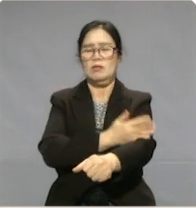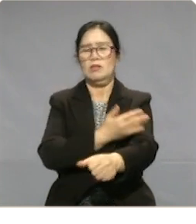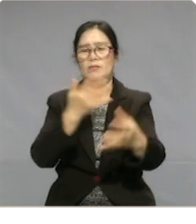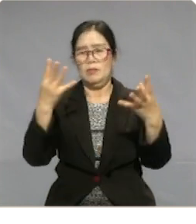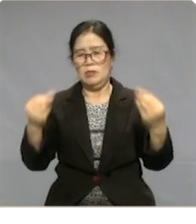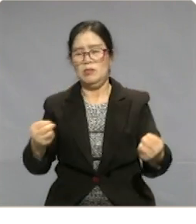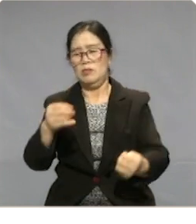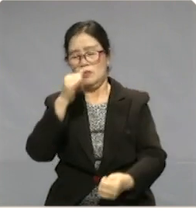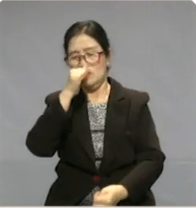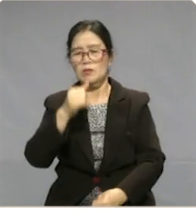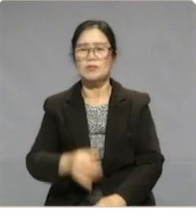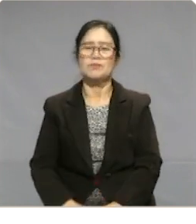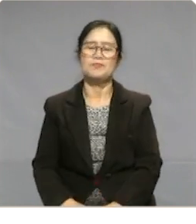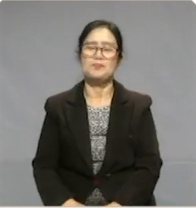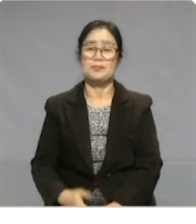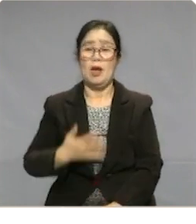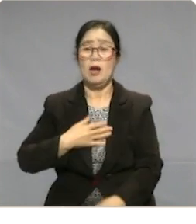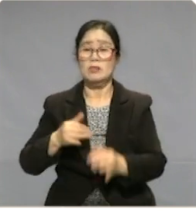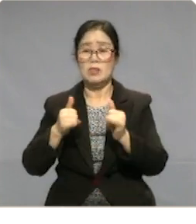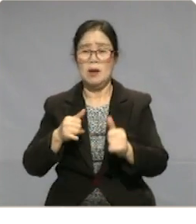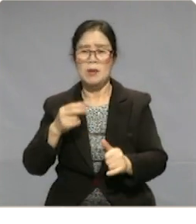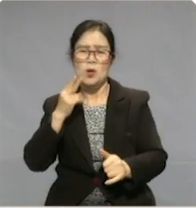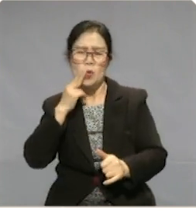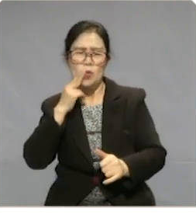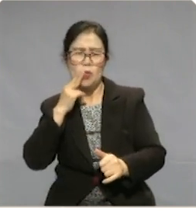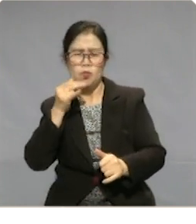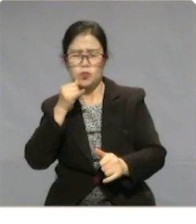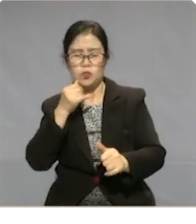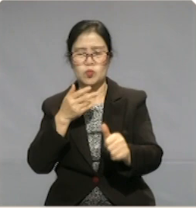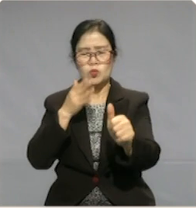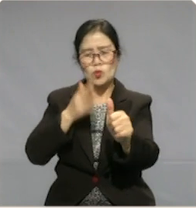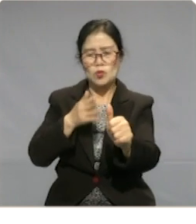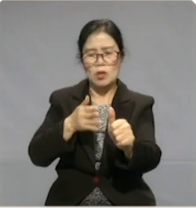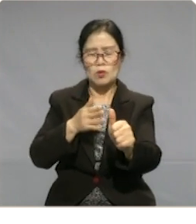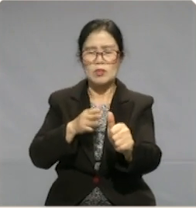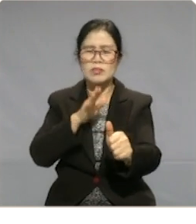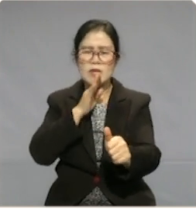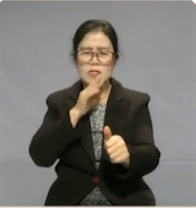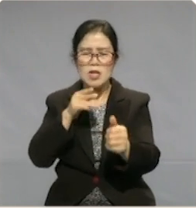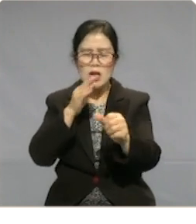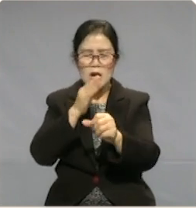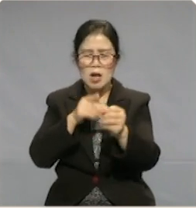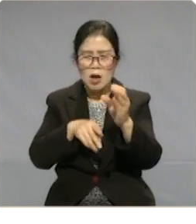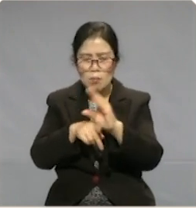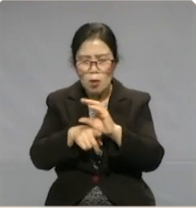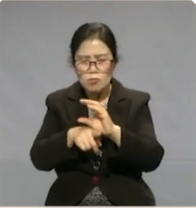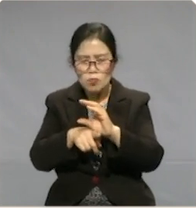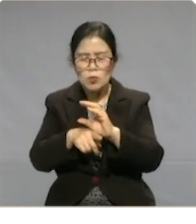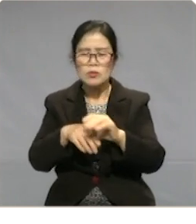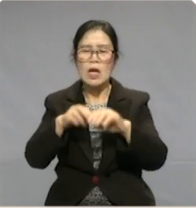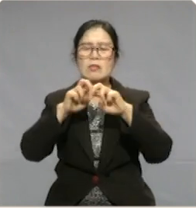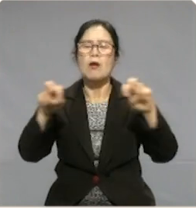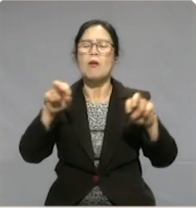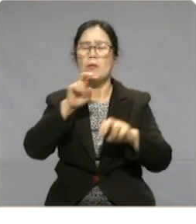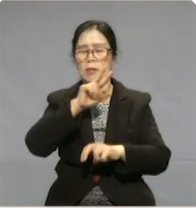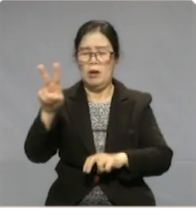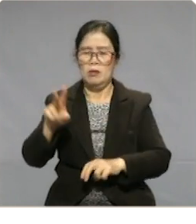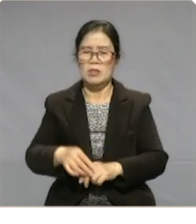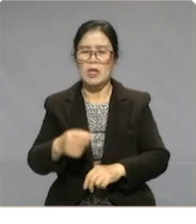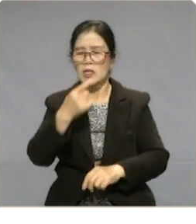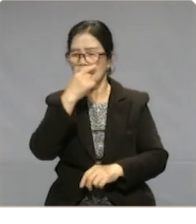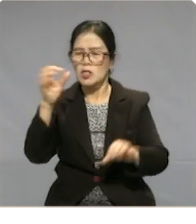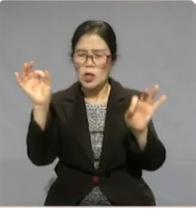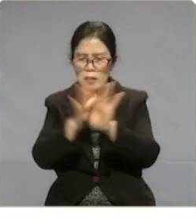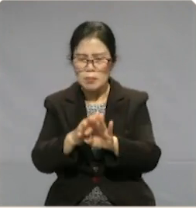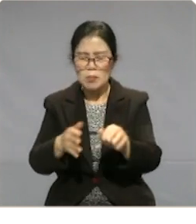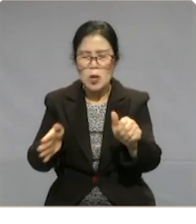겁니다. 지인에게 대마를 권유한 것은 사실과 법리 모두 따져봐야 하고 증거인멸 교사와 공범